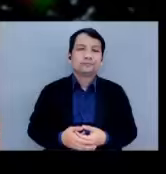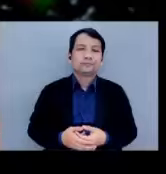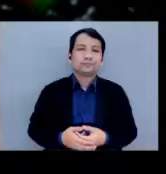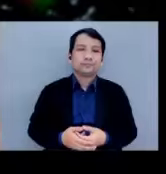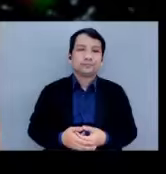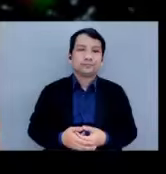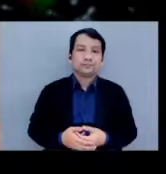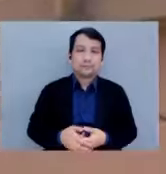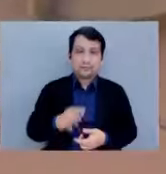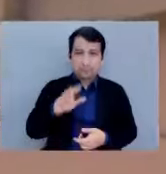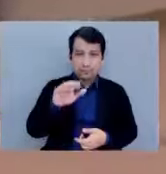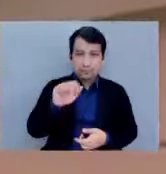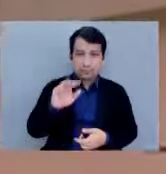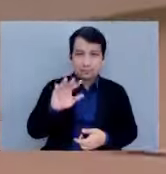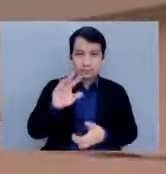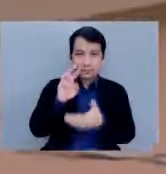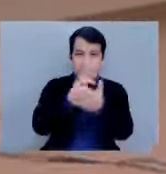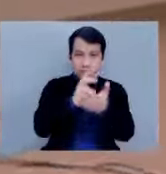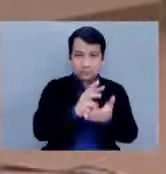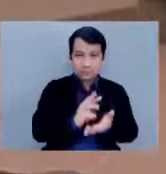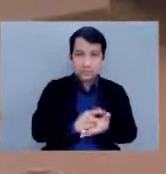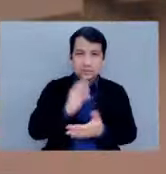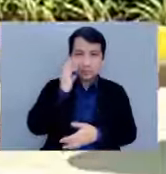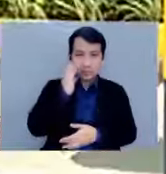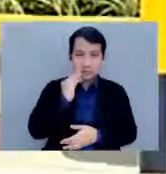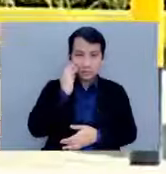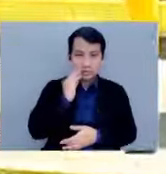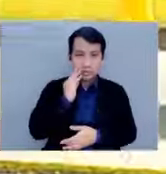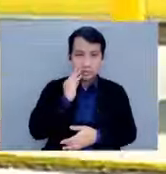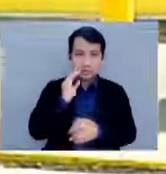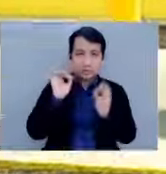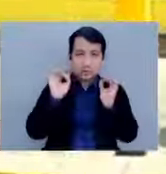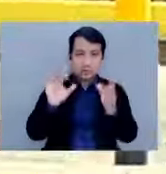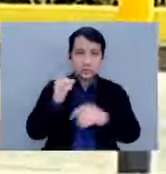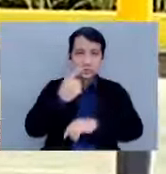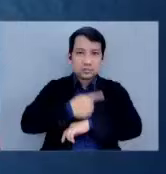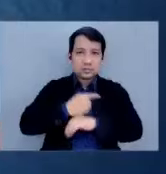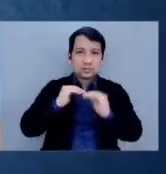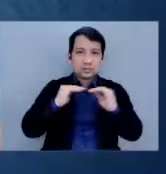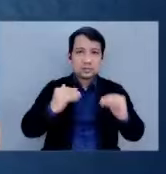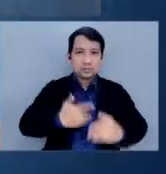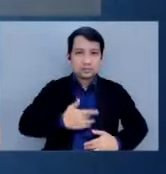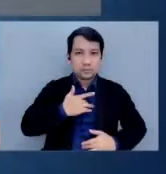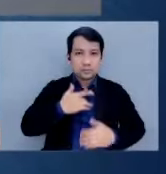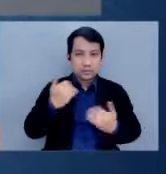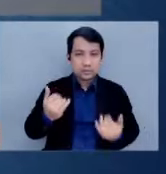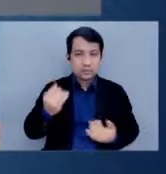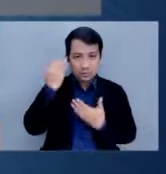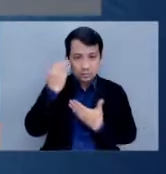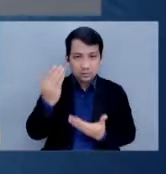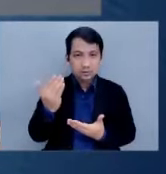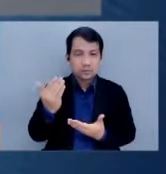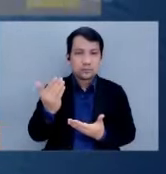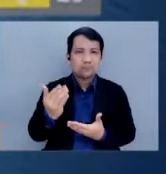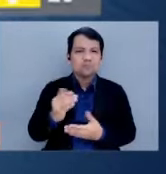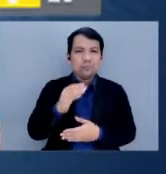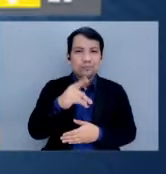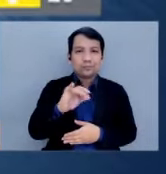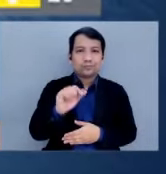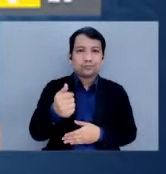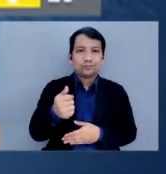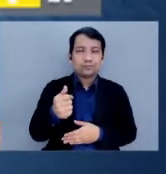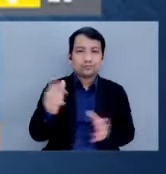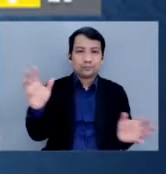15 lugar sa bansa ang nakaranas ng danger level na damang init ngayong araw sa datos ng PAGASA. Pinakamainit